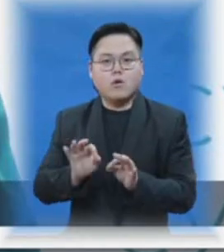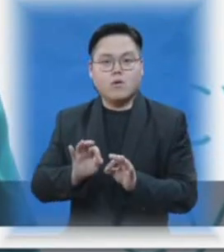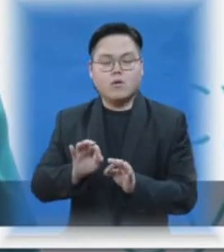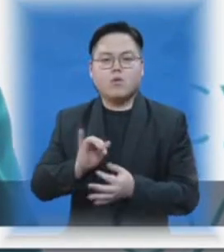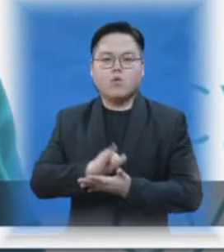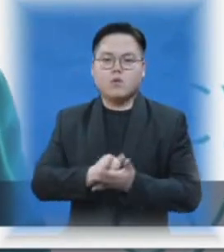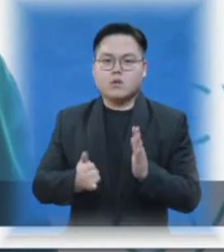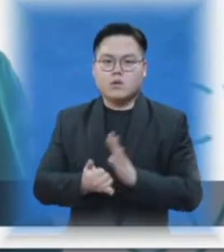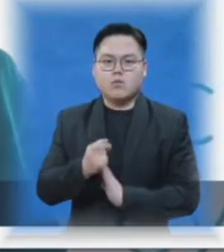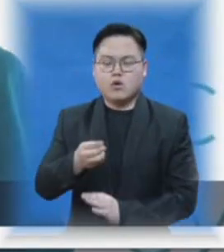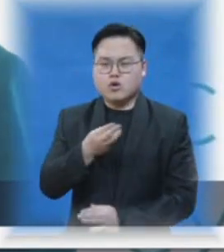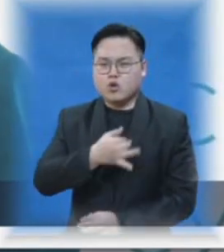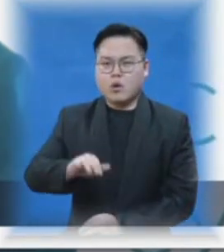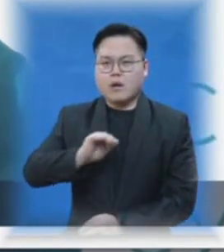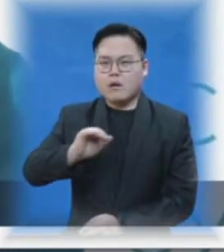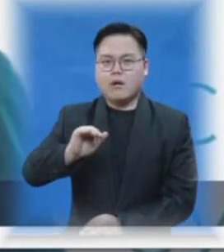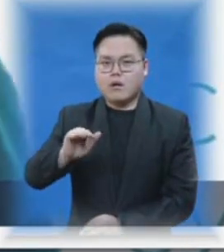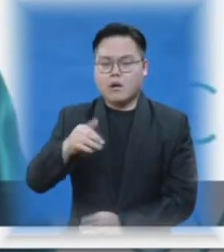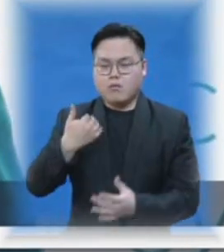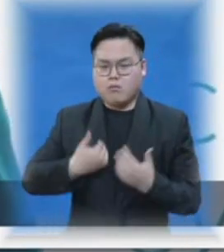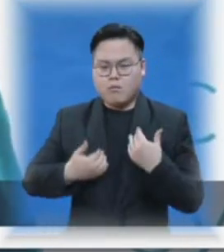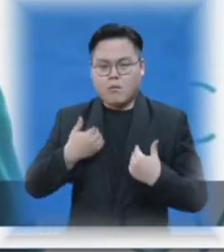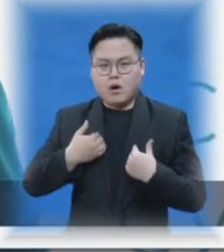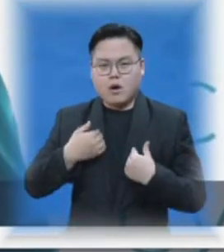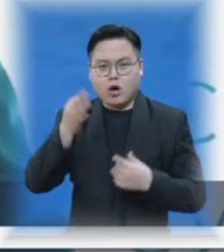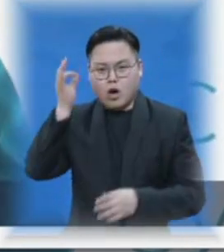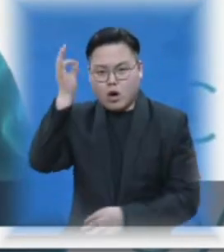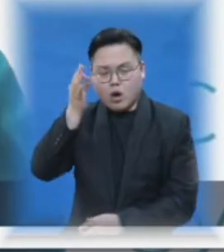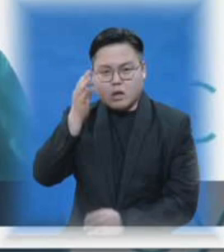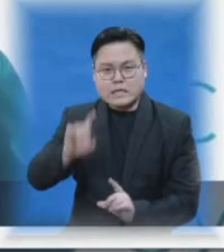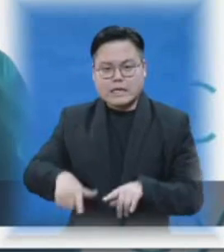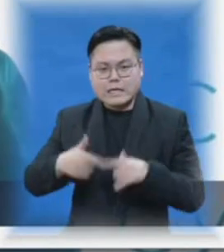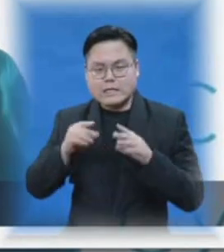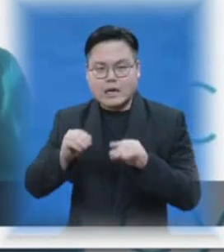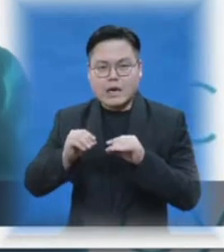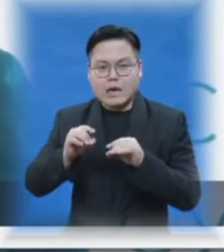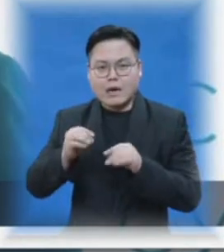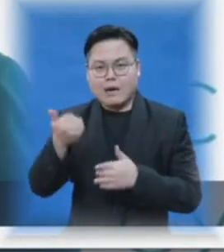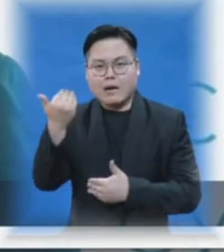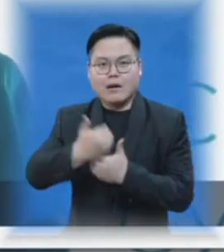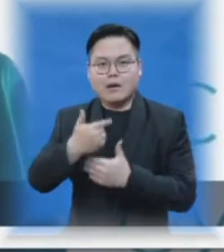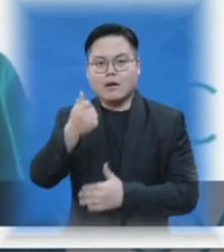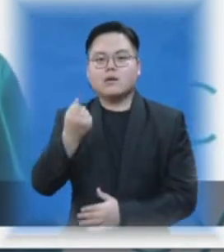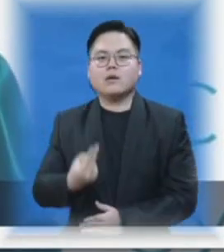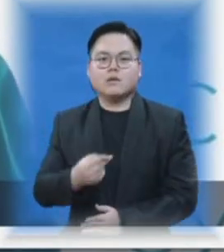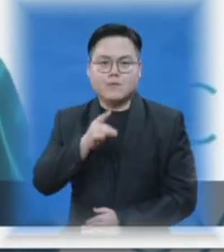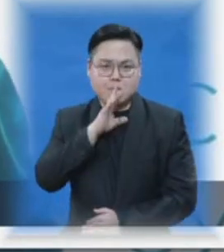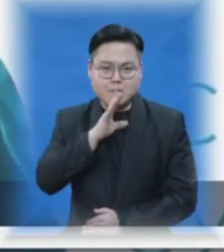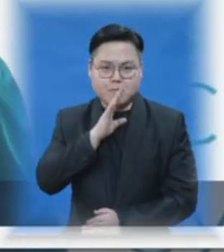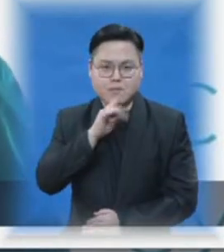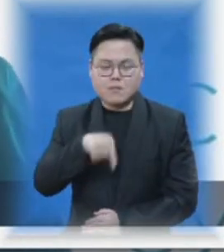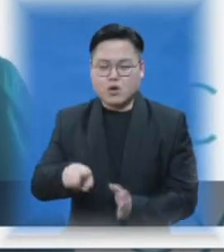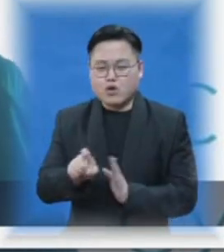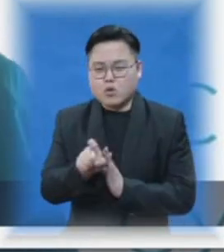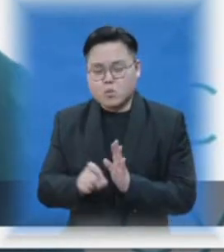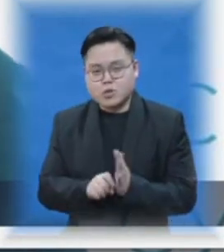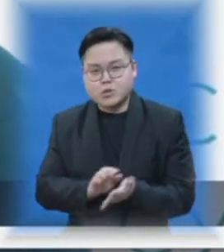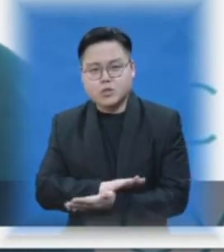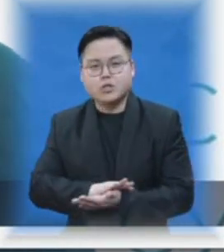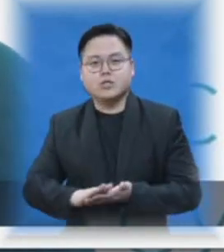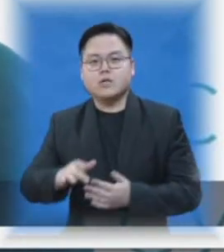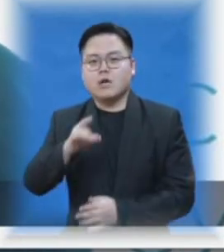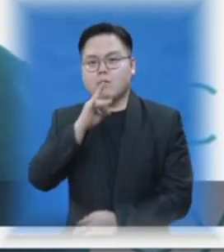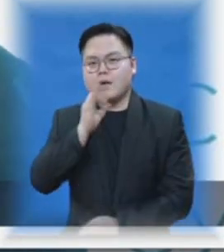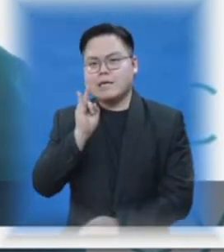өөрөө тэр боломжийг өг. Тийм учраас багш нарыг буруутгахаас илүү өнөөдөр тэр засаг энэ хөтөлбөрийн шинжилэлт хийхэд бол маш их тийм